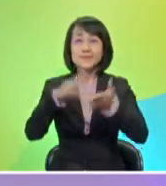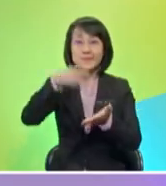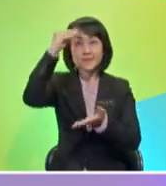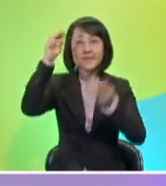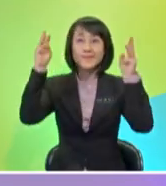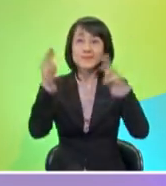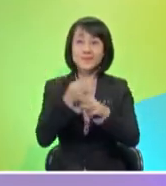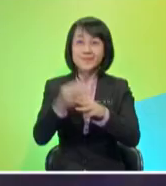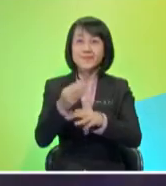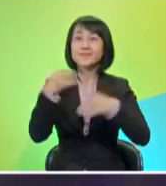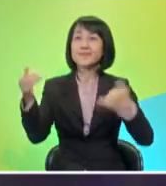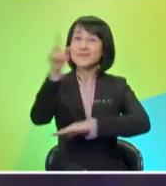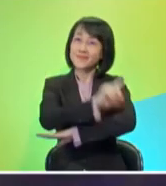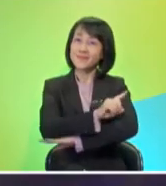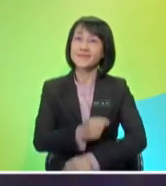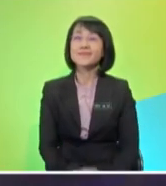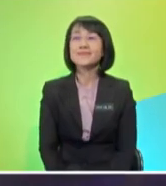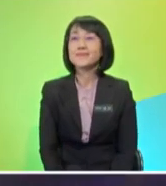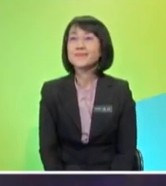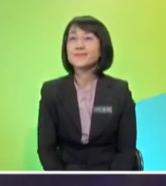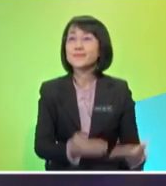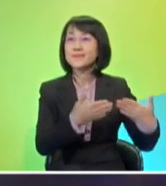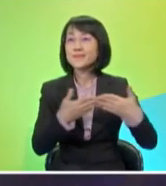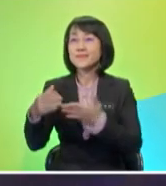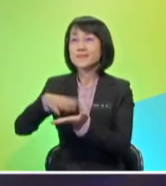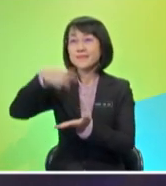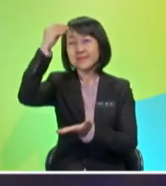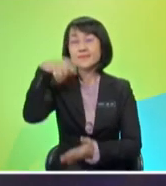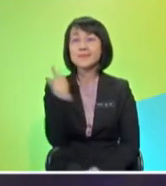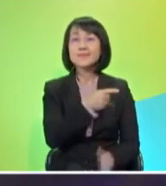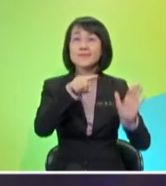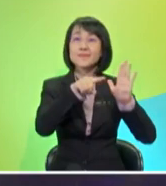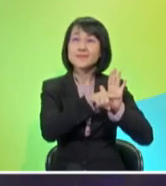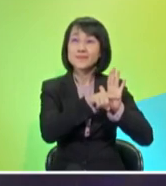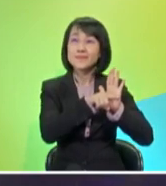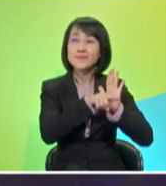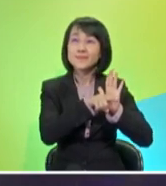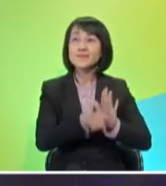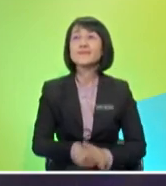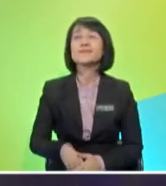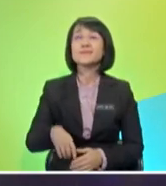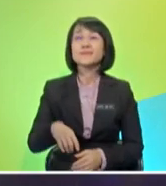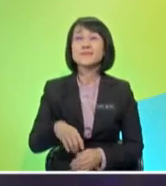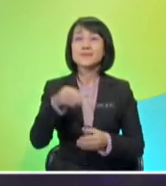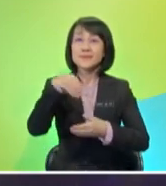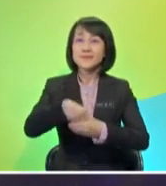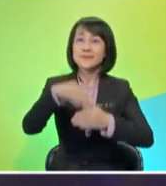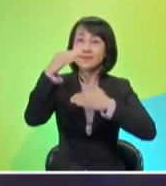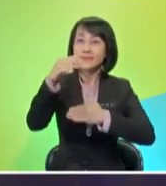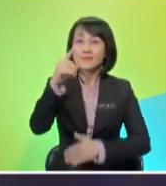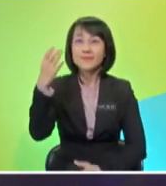Norizan. Cikgu, kita nak teruskan dengan sesi pembelajaran kita dengan tolak nombor 2 dalam lingkungan 100. Silakan Cikgu.